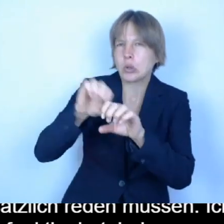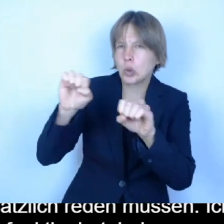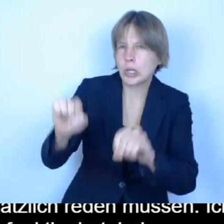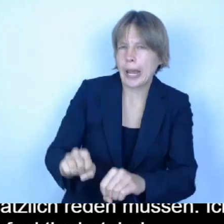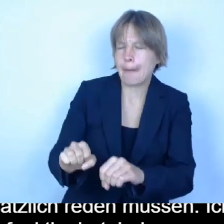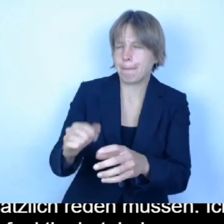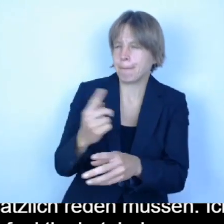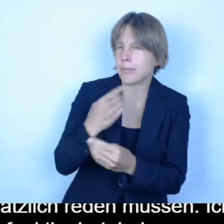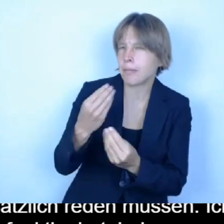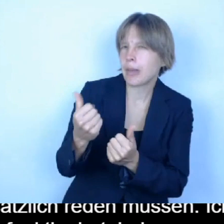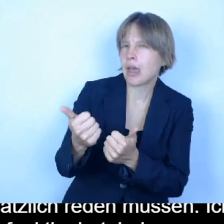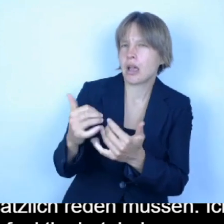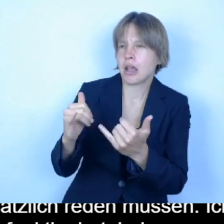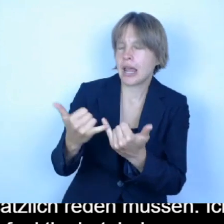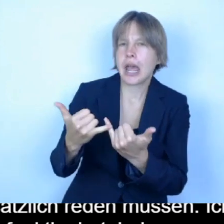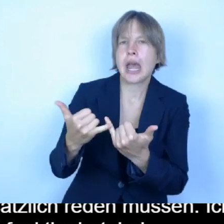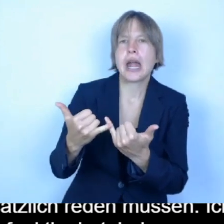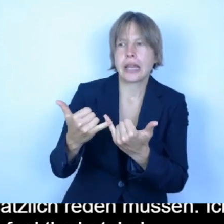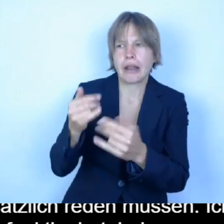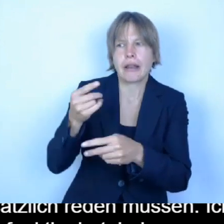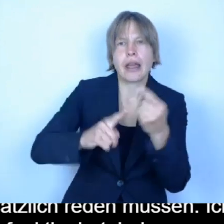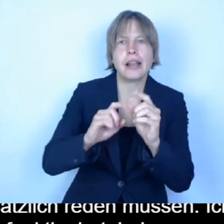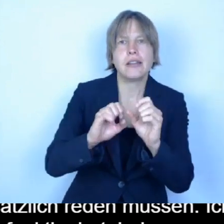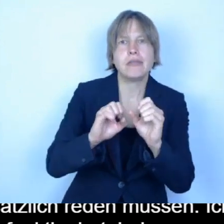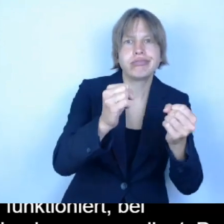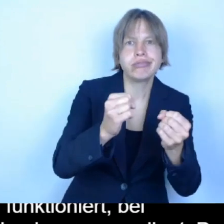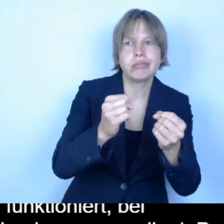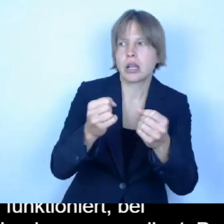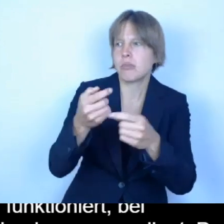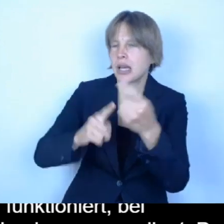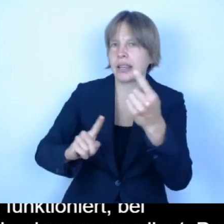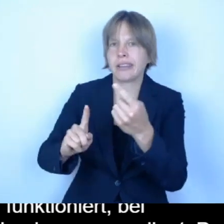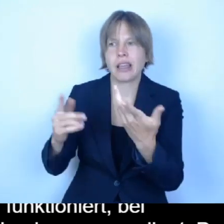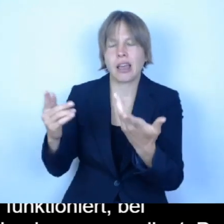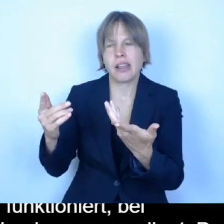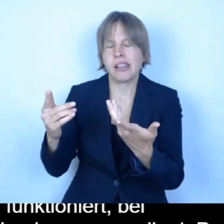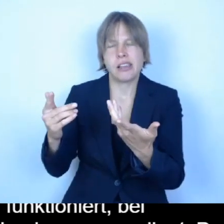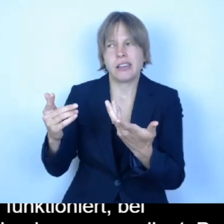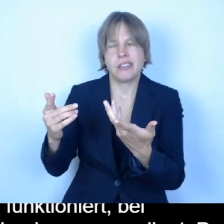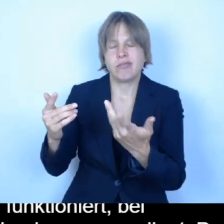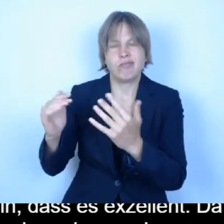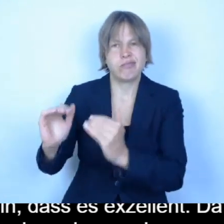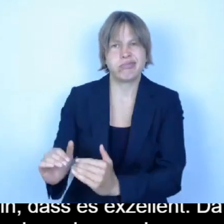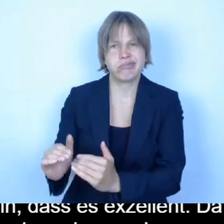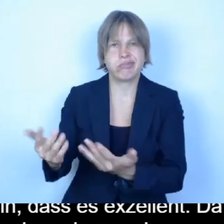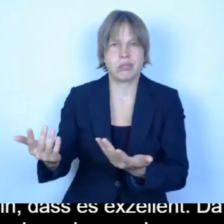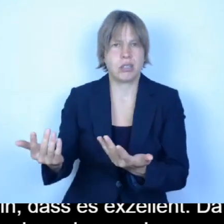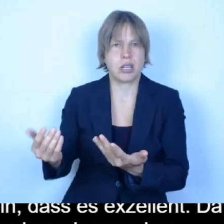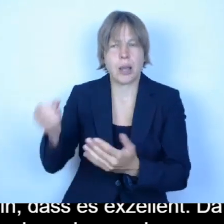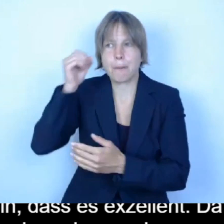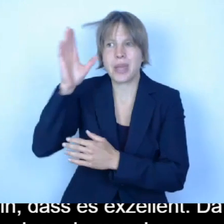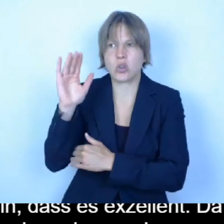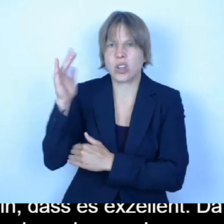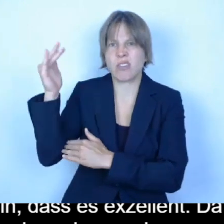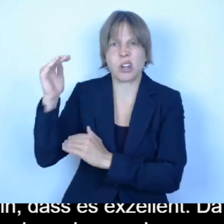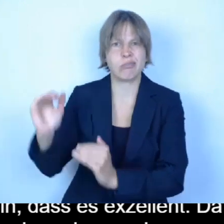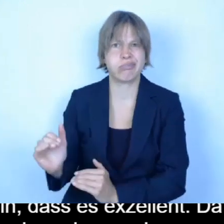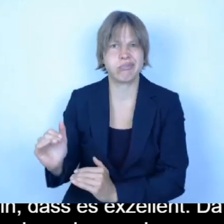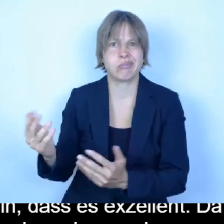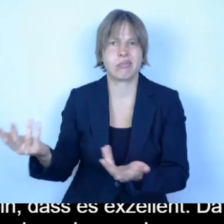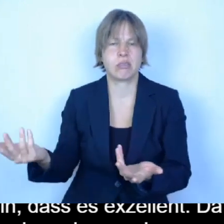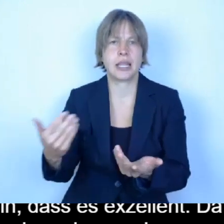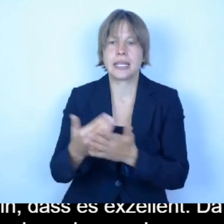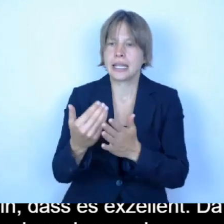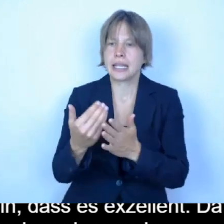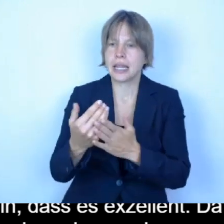Bildungserfolg. Deswegen bemühen wir uns ja, diese Kreativität der Eltern, die sich engagieren, zu erhalten und wertzuschätzen und